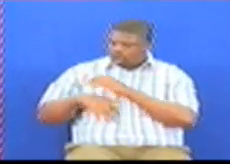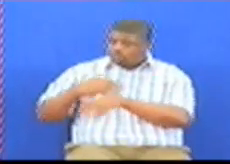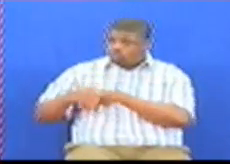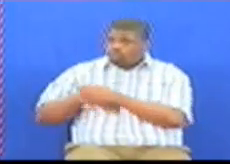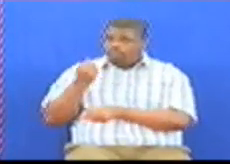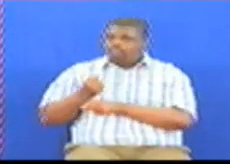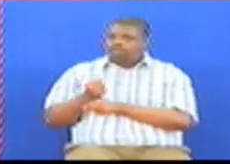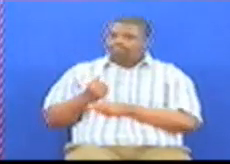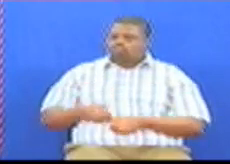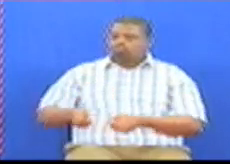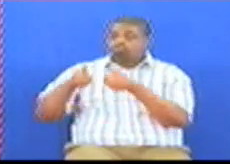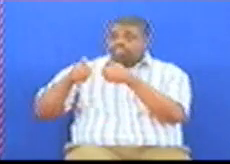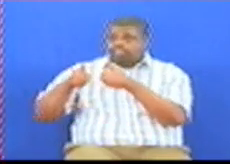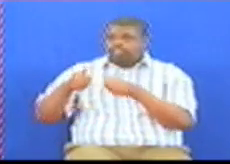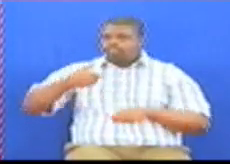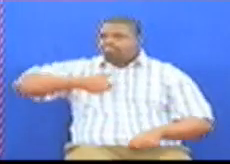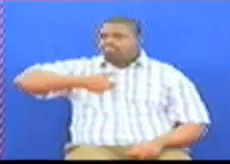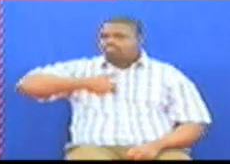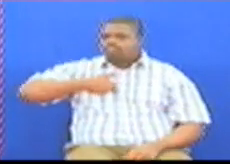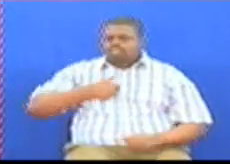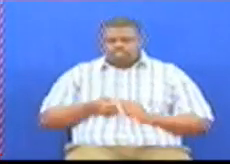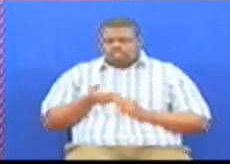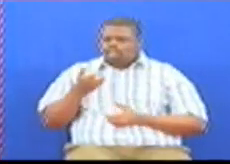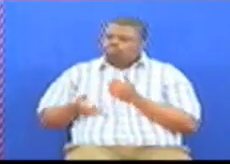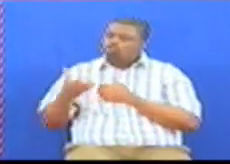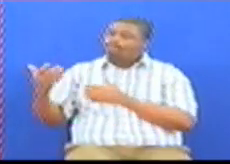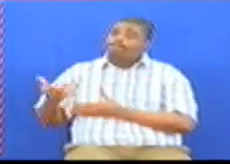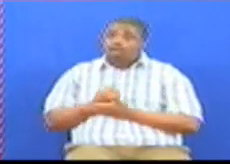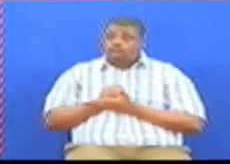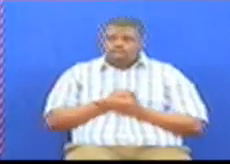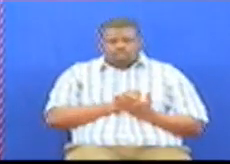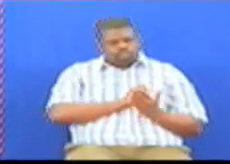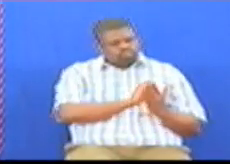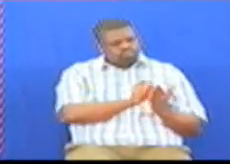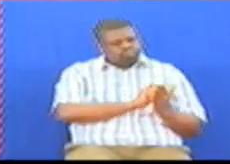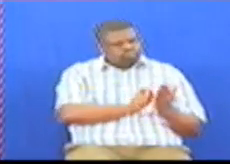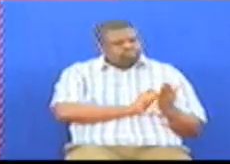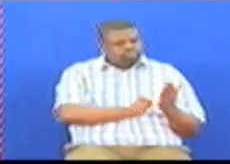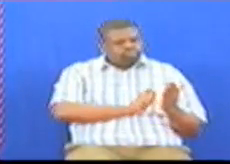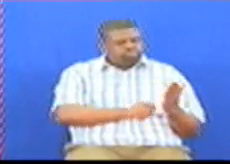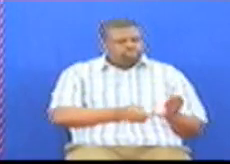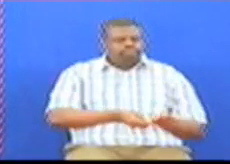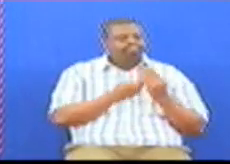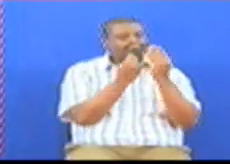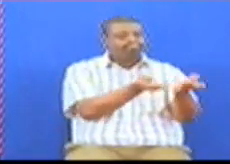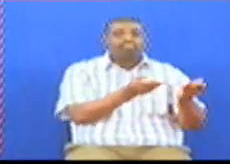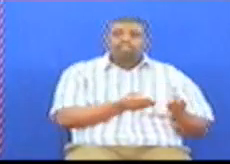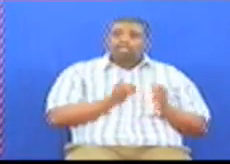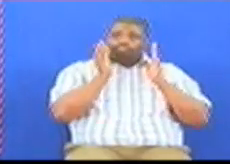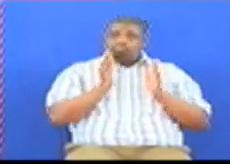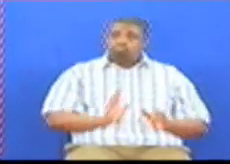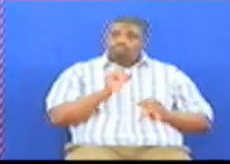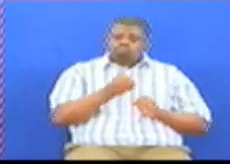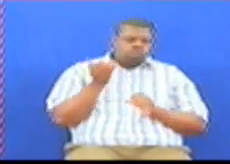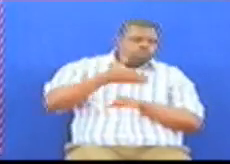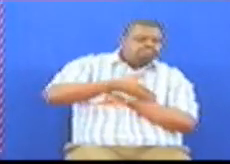nimepata changamoto Mheshimiwa Jafa. Nadhani niliandika na nikopi nilikupa. Bahati nzuri nilimwomba mkuu wa mkoa aweze kuingilia